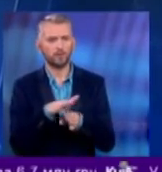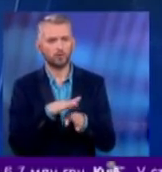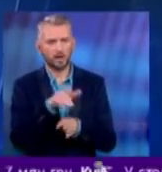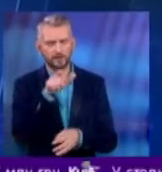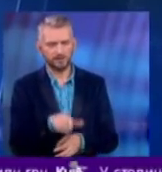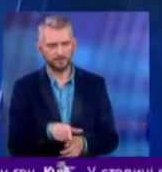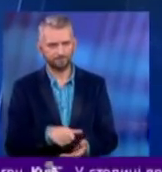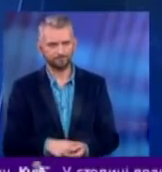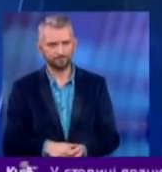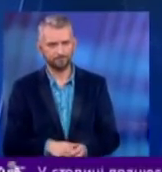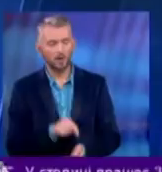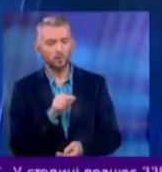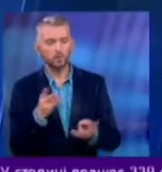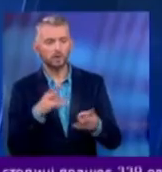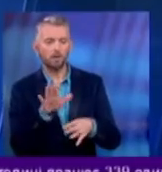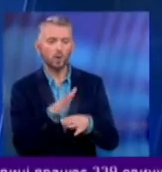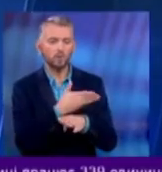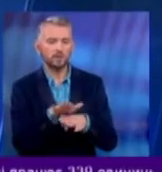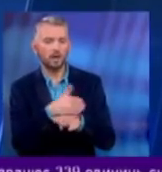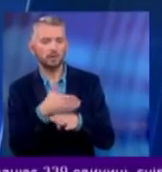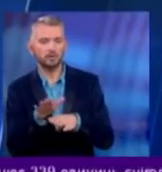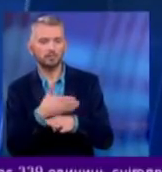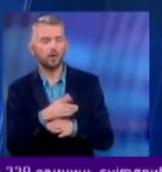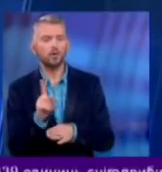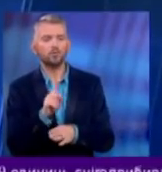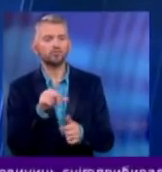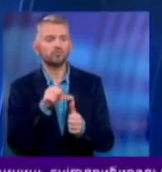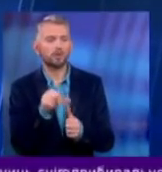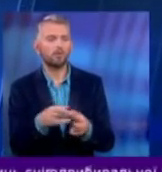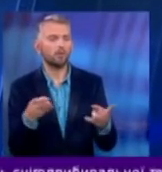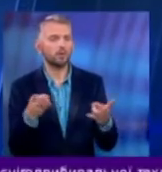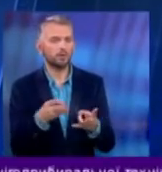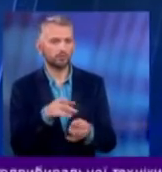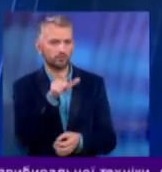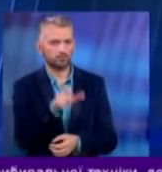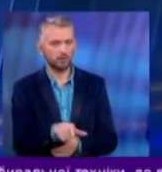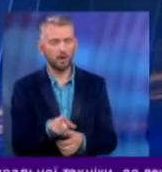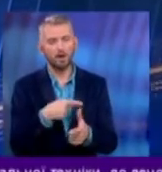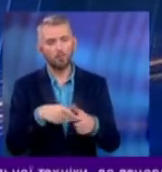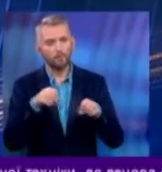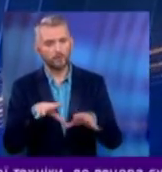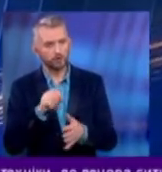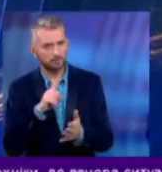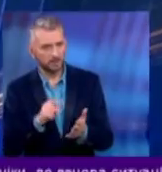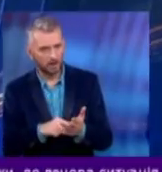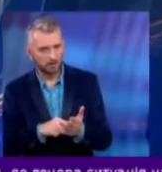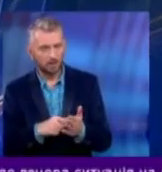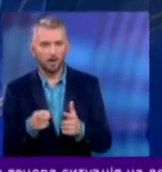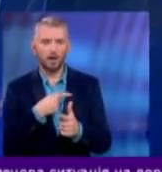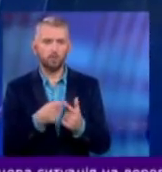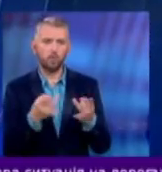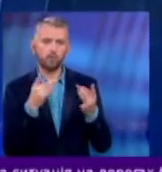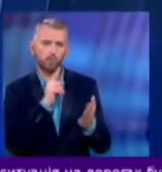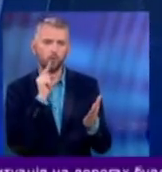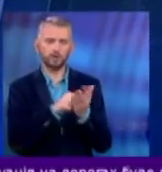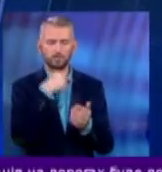виконавець. І тут треба розділяти, що саме потрібно мешканцю. Або вирішити питання, або потрапити